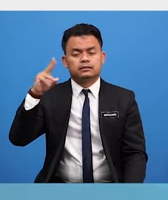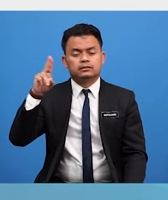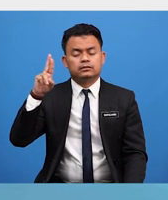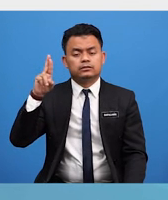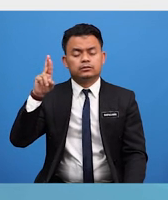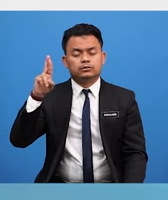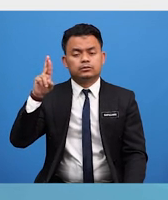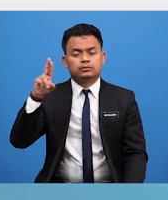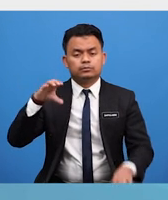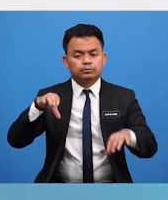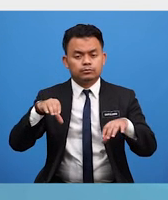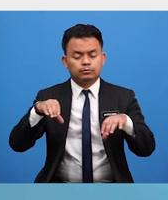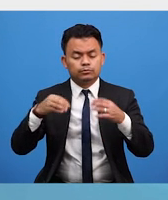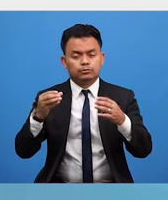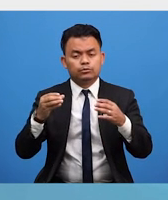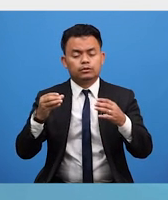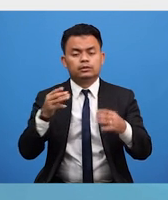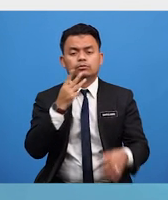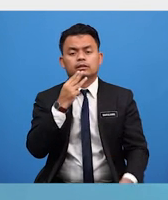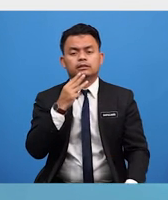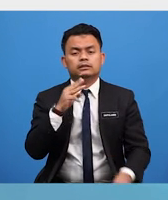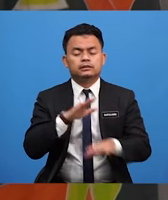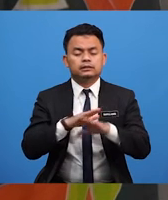tidak sekata.